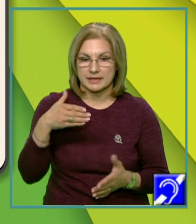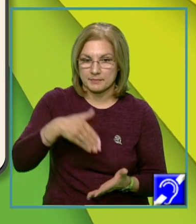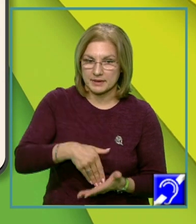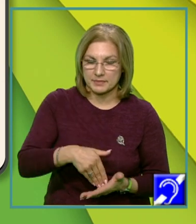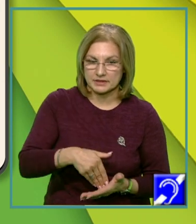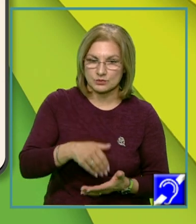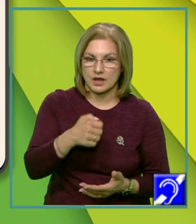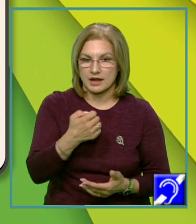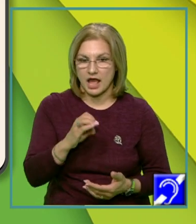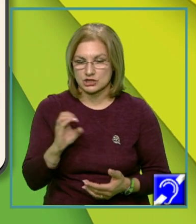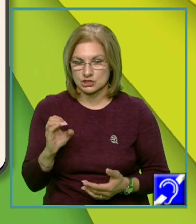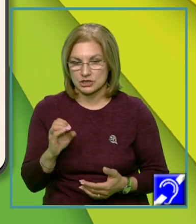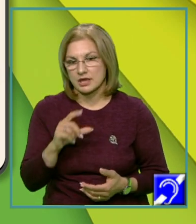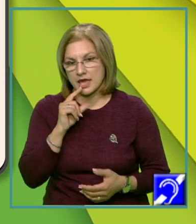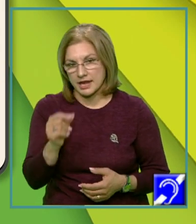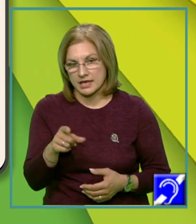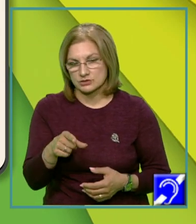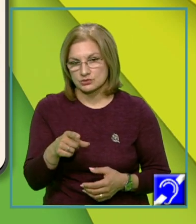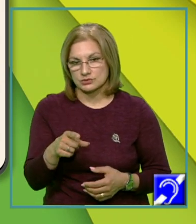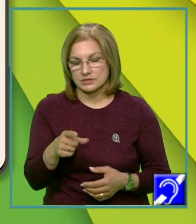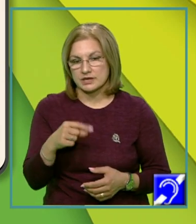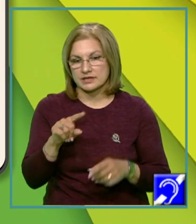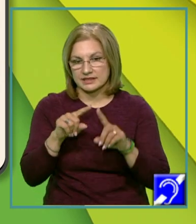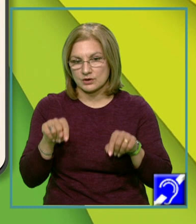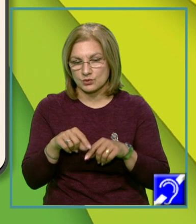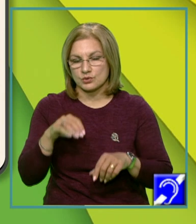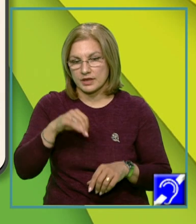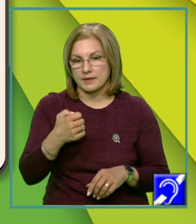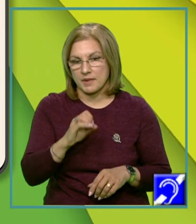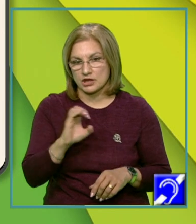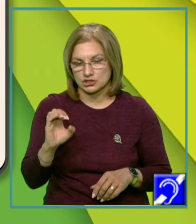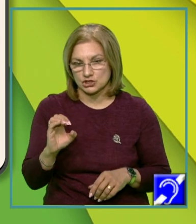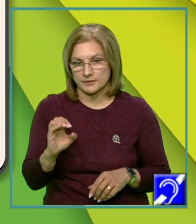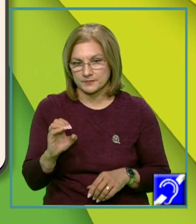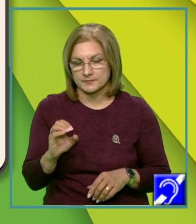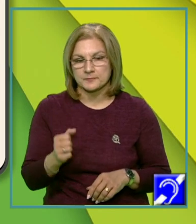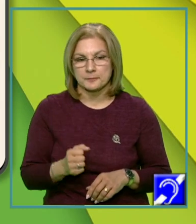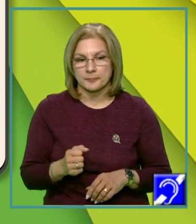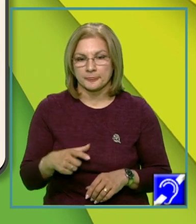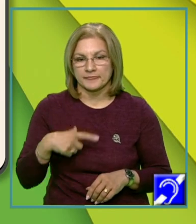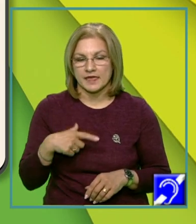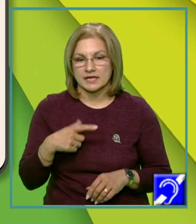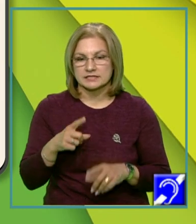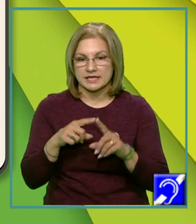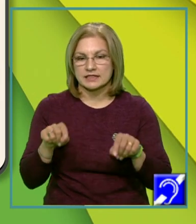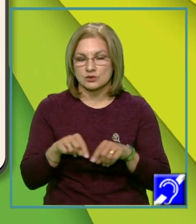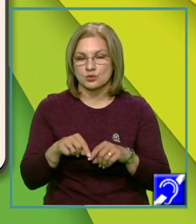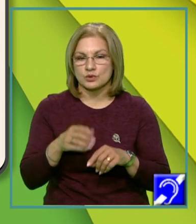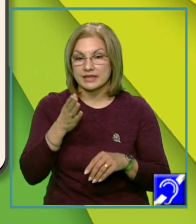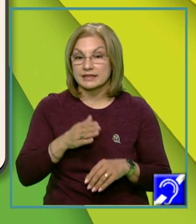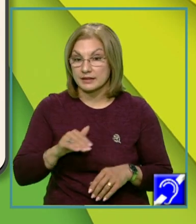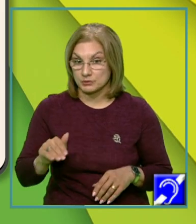AC rezultă că triunghiul m a Ce este triunghi